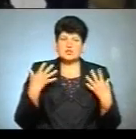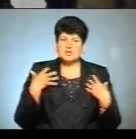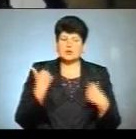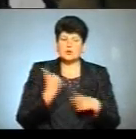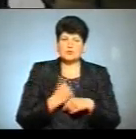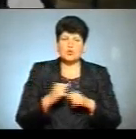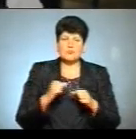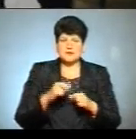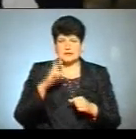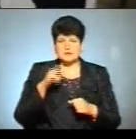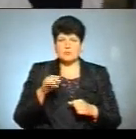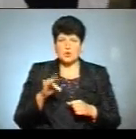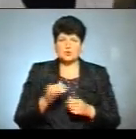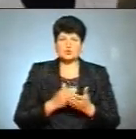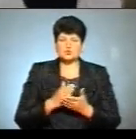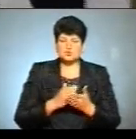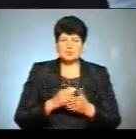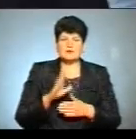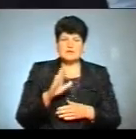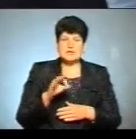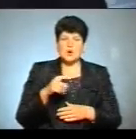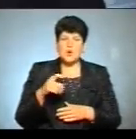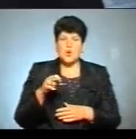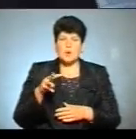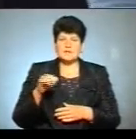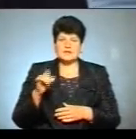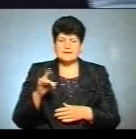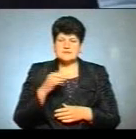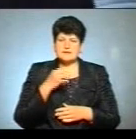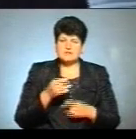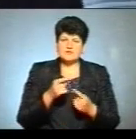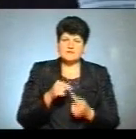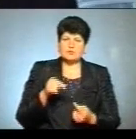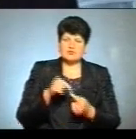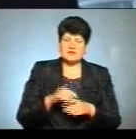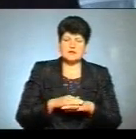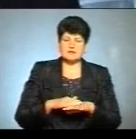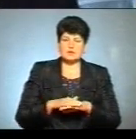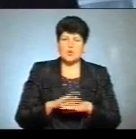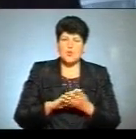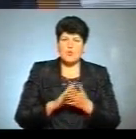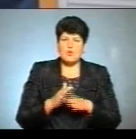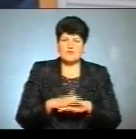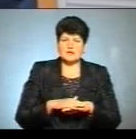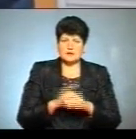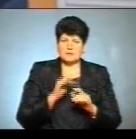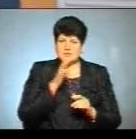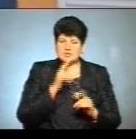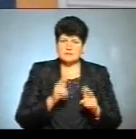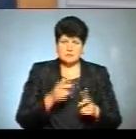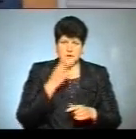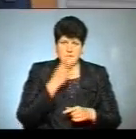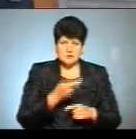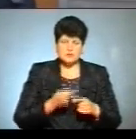управління Держпродспоживслужби в області Василь Хомінець розповів, чи відповідають умови на ринку вимогам роботи під час карантину. Але на сьогодні ми бачимо,